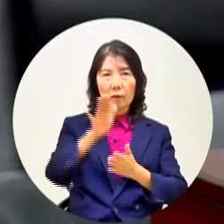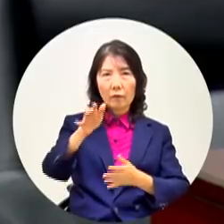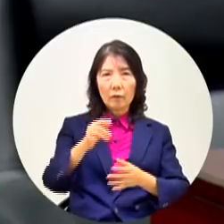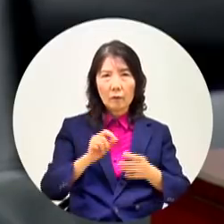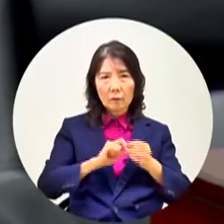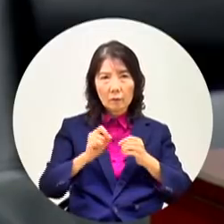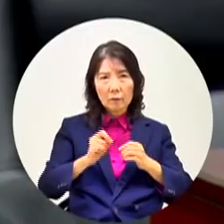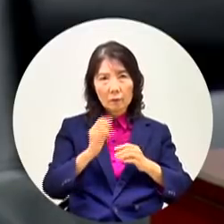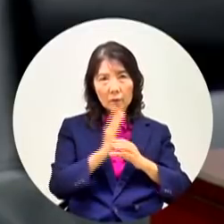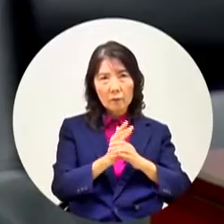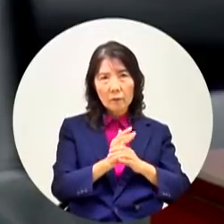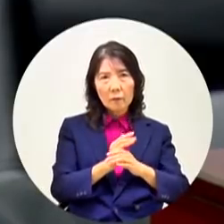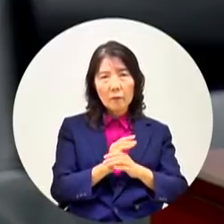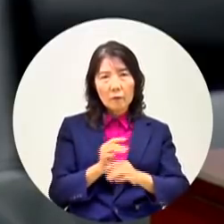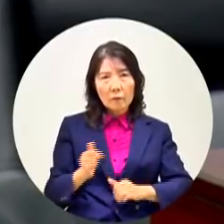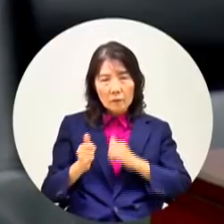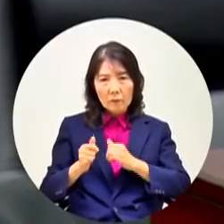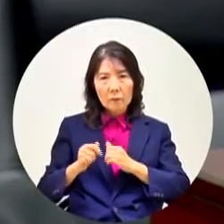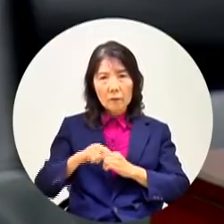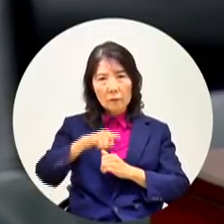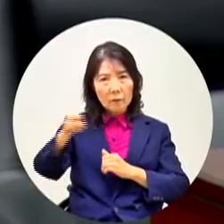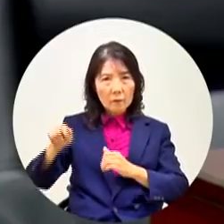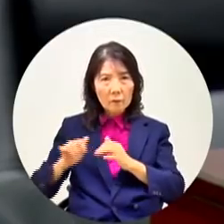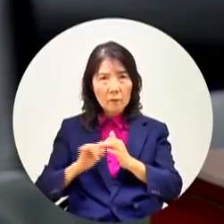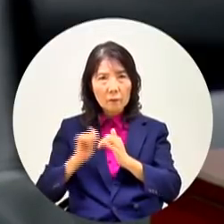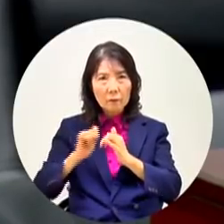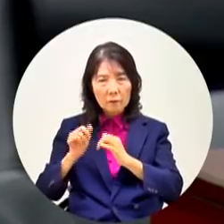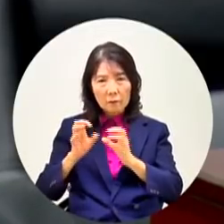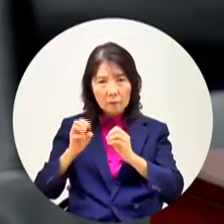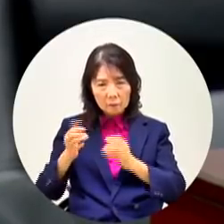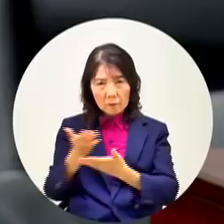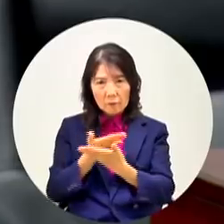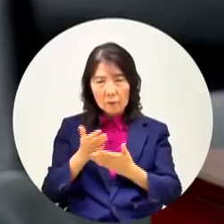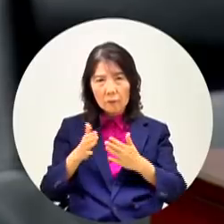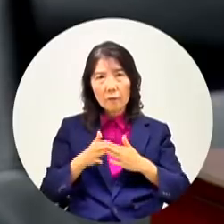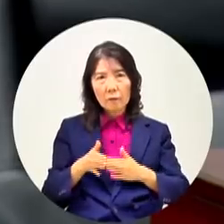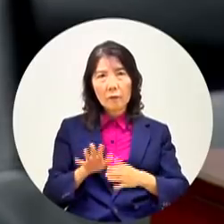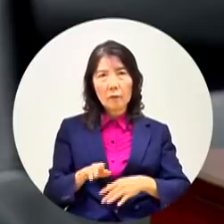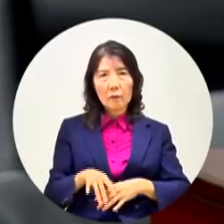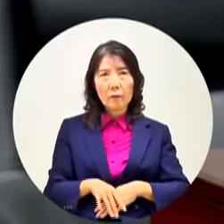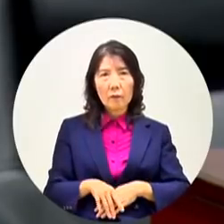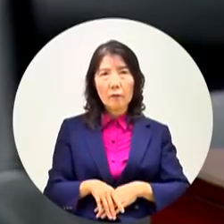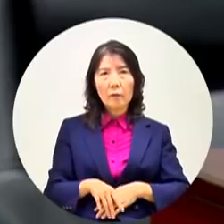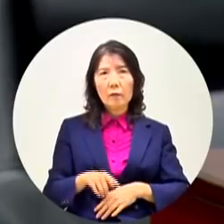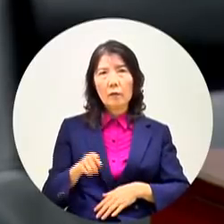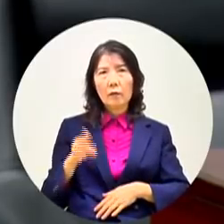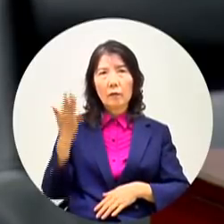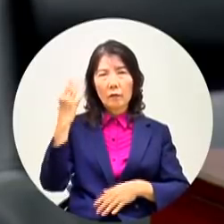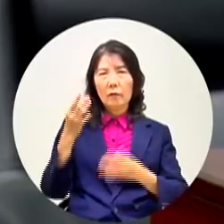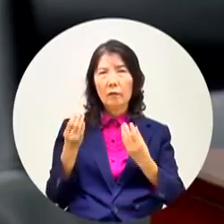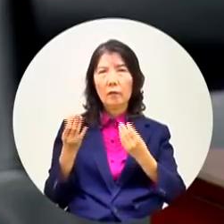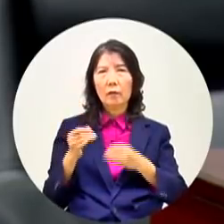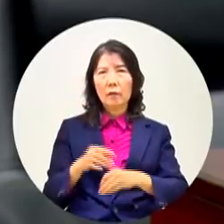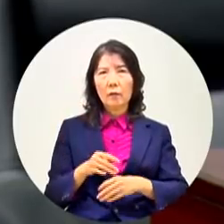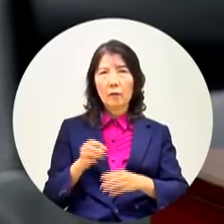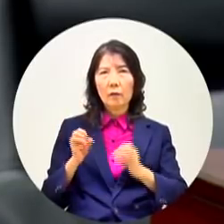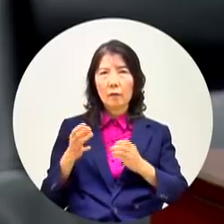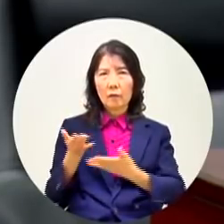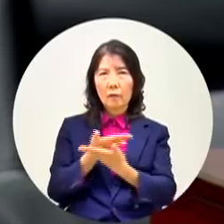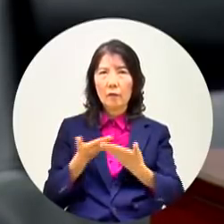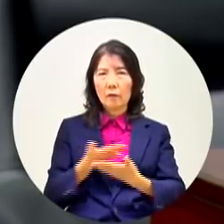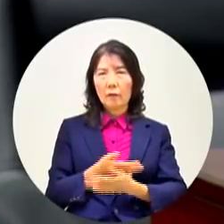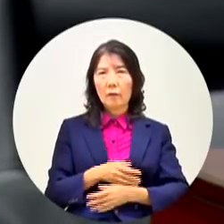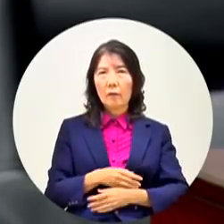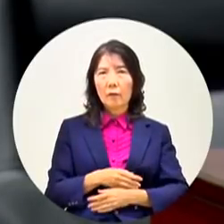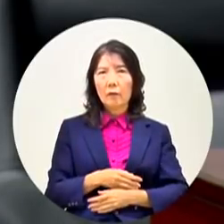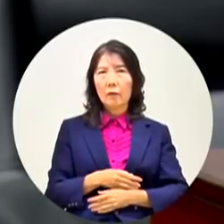划当中，真的要跟地方要去沟通。你就是跟地方无沟通，啊，造成那一种的不那个